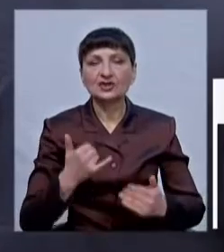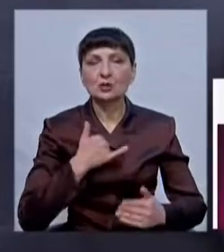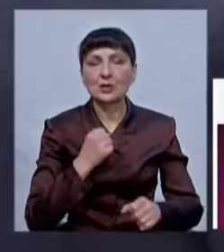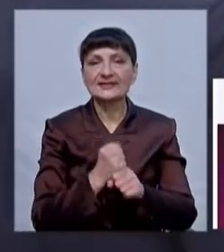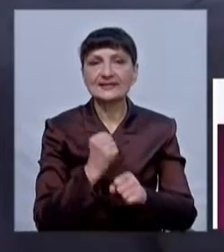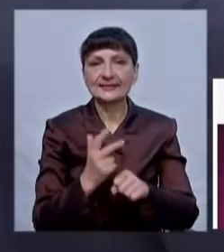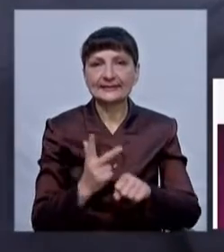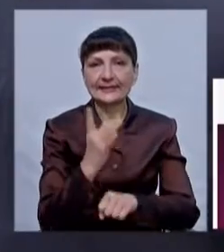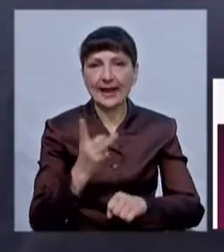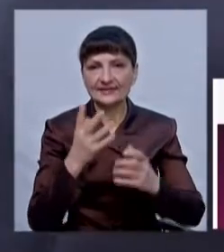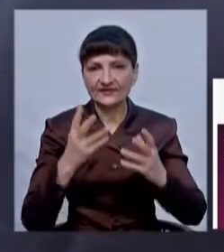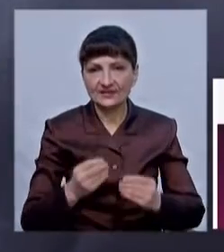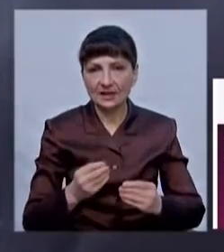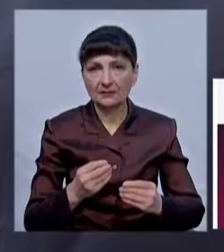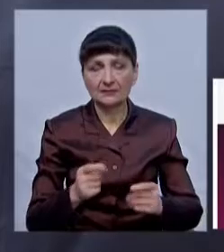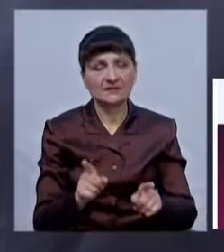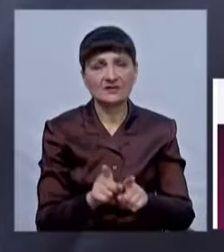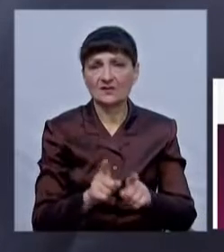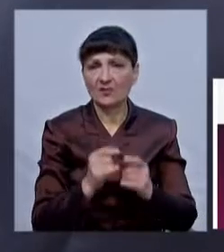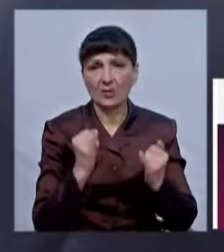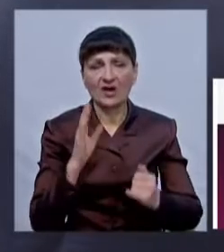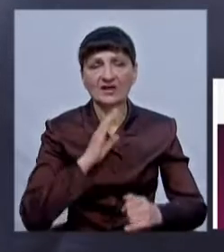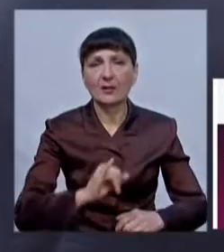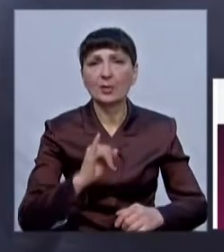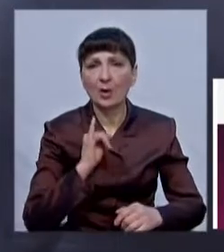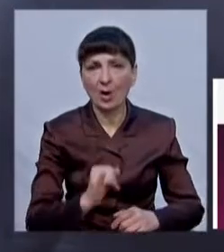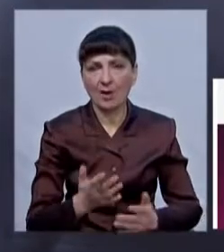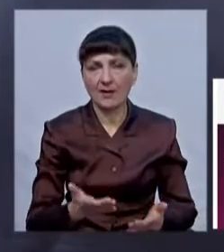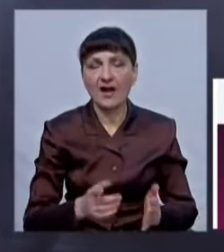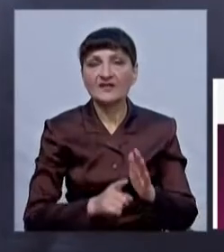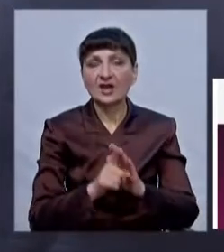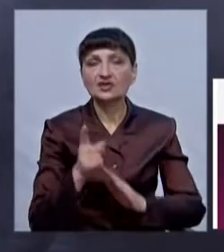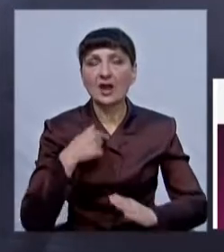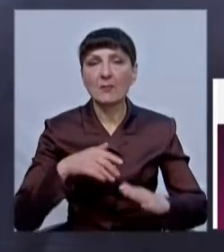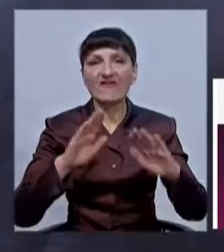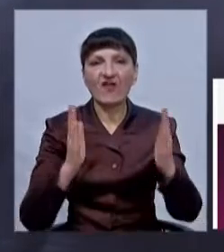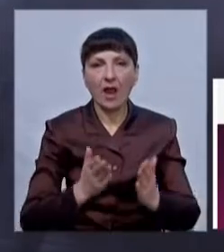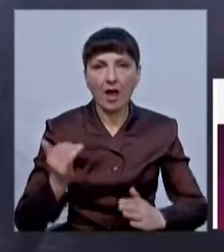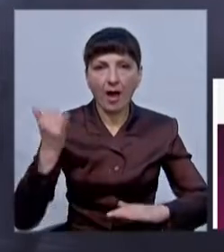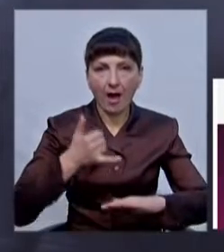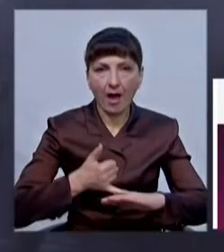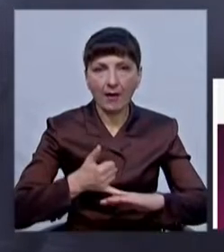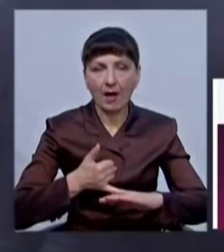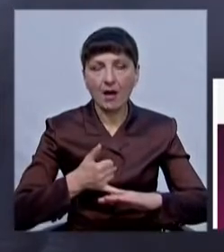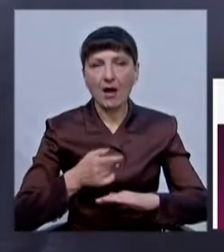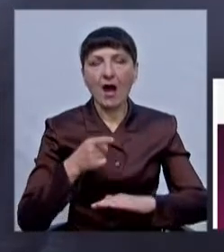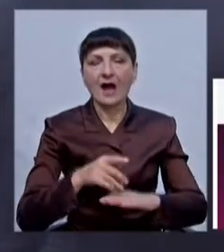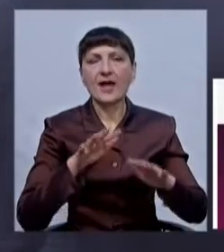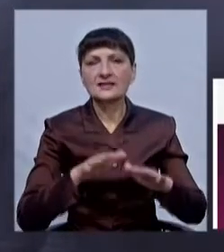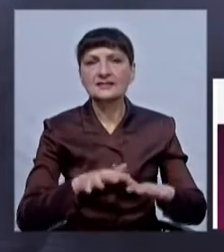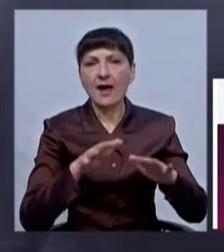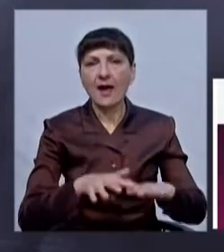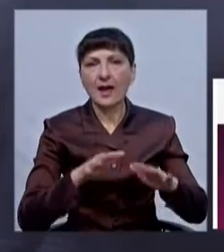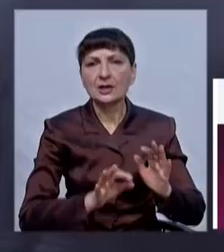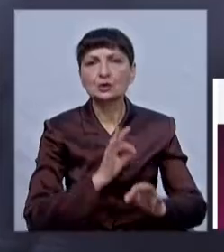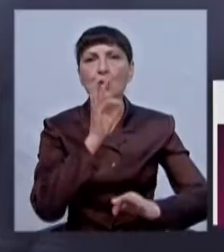сделали 3 раза в день. И такая же ерунда. Вода вообще не хорошая. Это вот сначала наберем мы флягу воды. Наберешь, она вот стоит целый день,